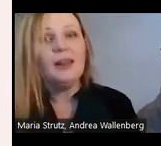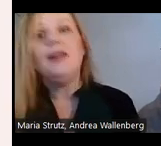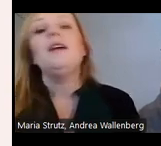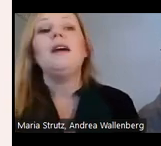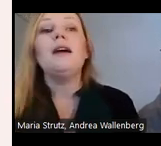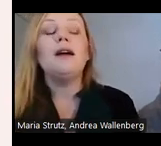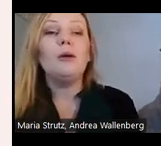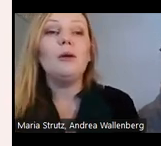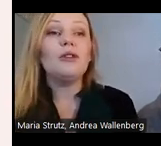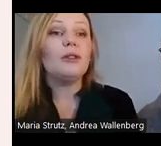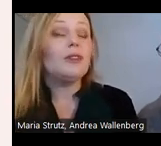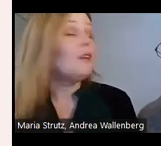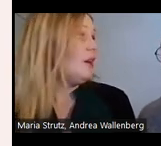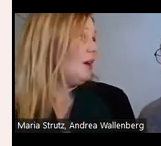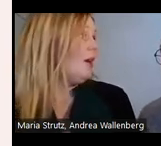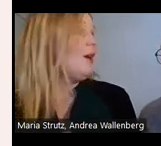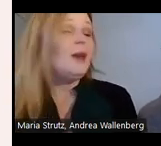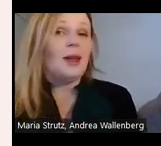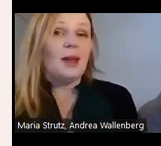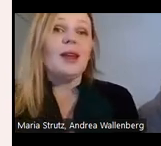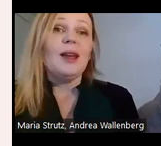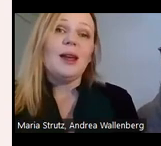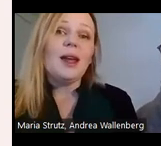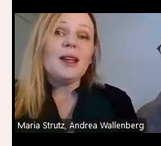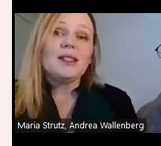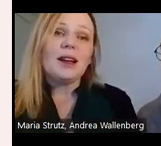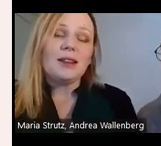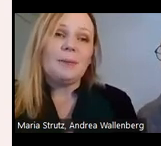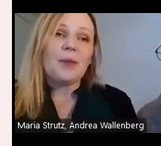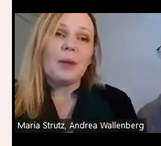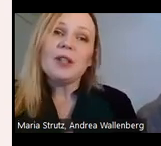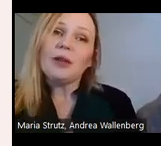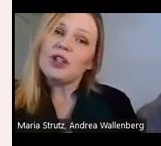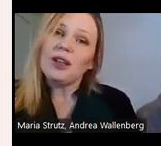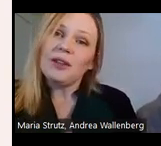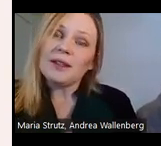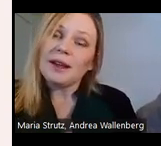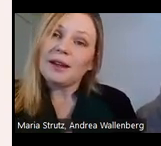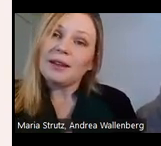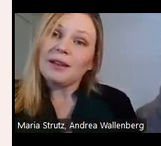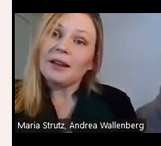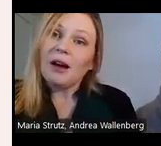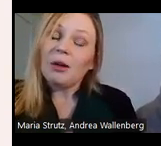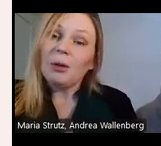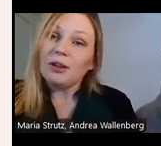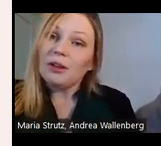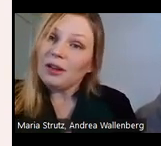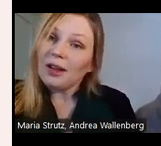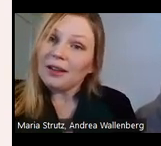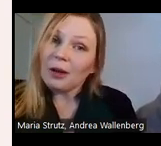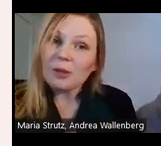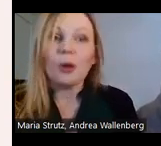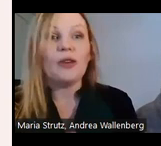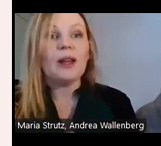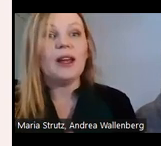kommunicera. Mm. Och det är ju ett komplement, det heter ju det, kompletterande exakt. Kommunikation. Och plus att forskning visar att AKK